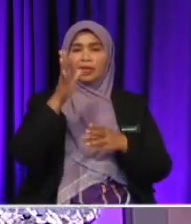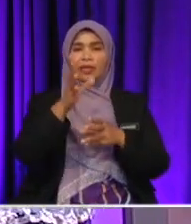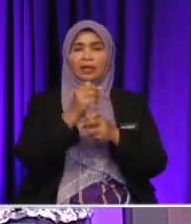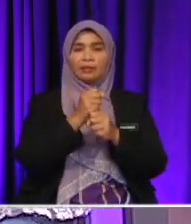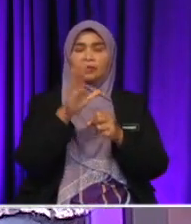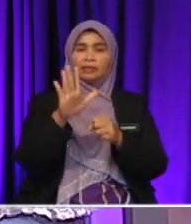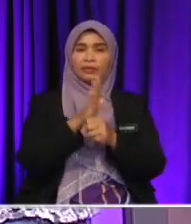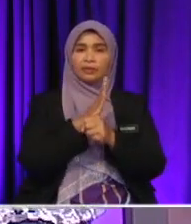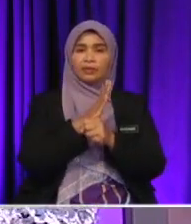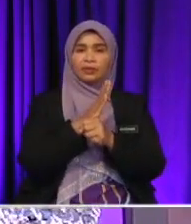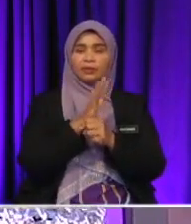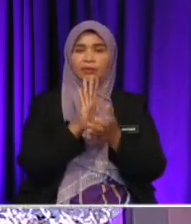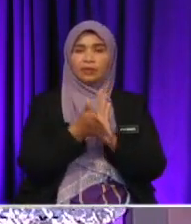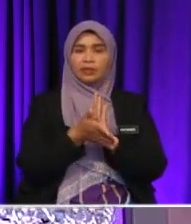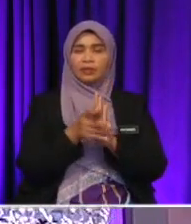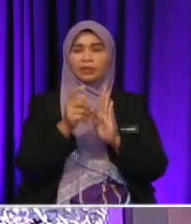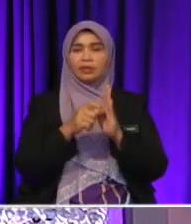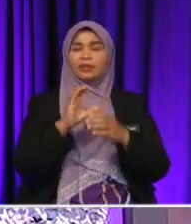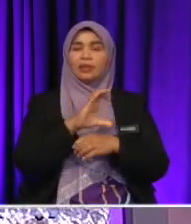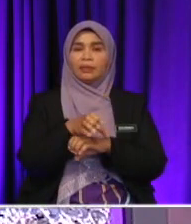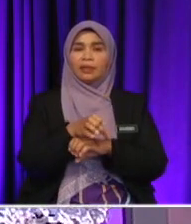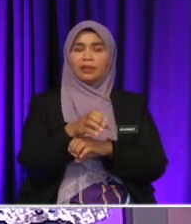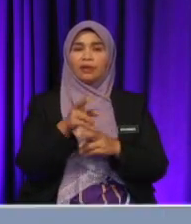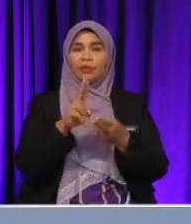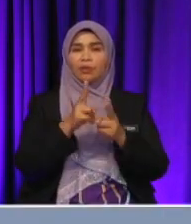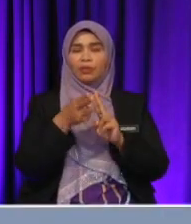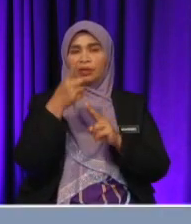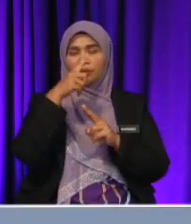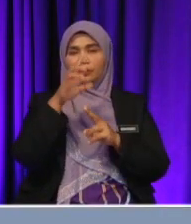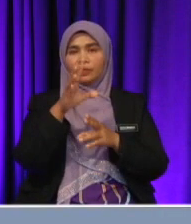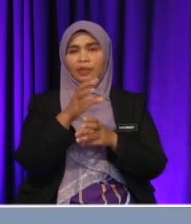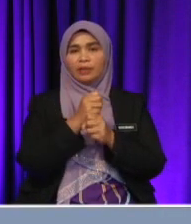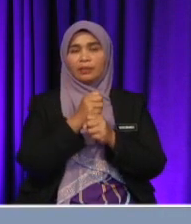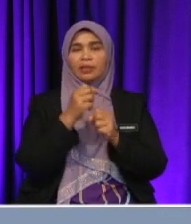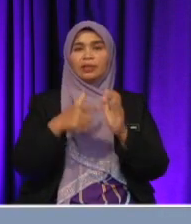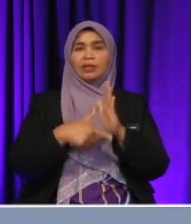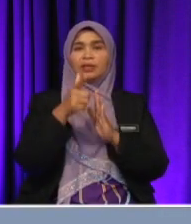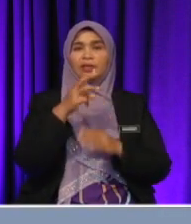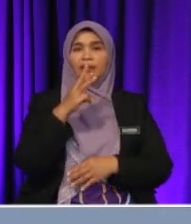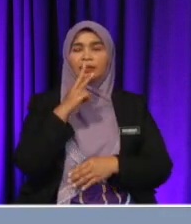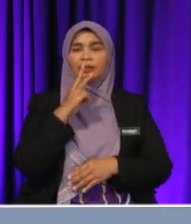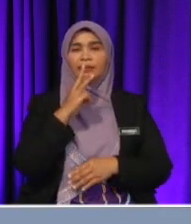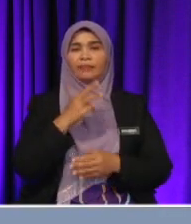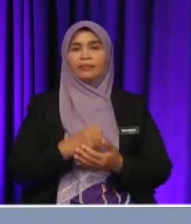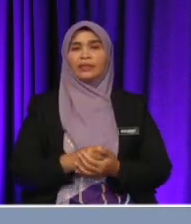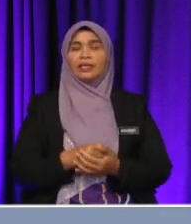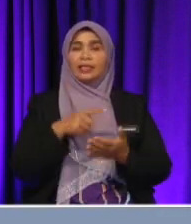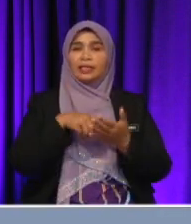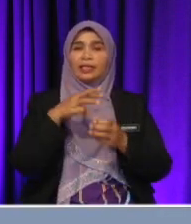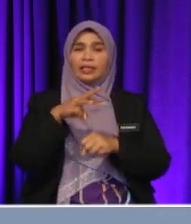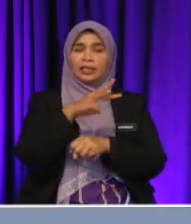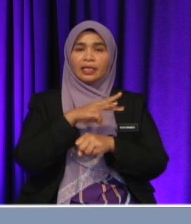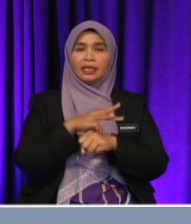jadi dia terpaksa Upas kayak badan dia untuk mendapatkan lebih air Oke ini adalah kawasan